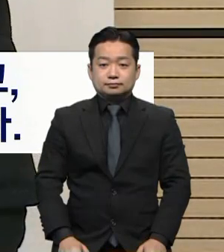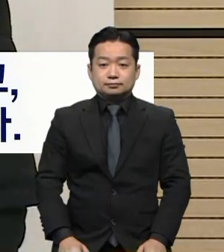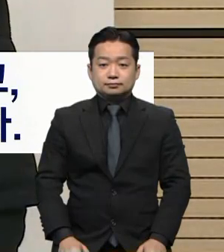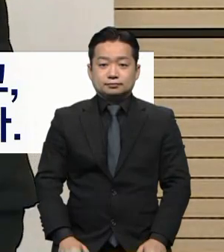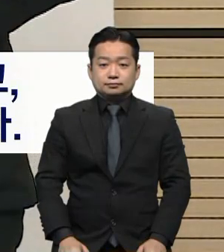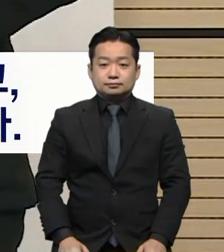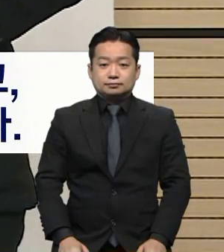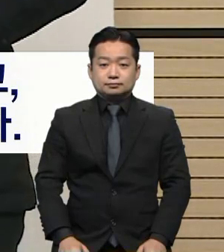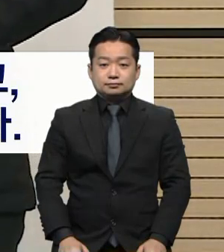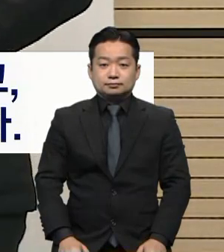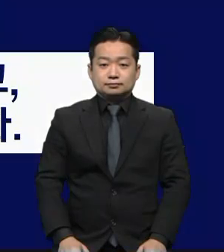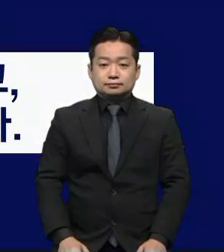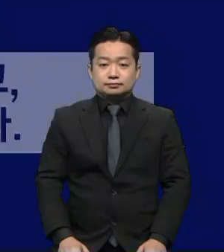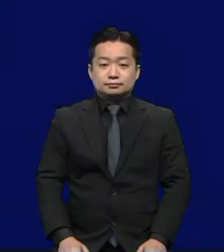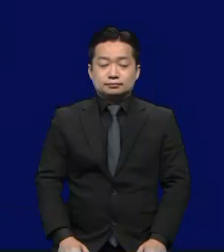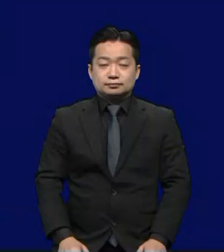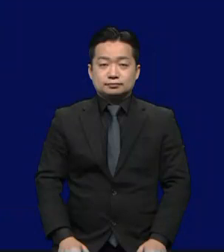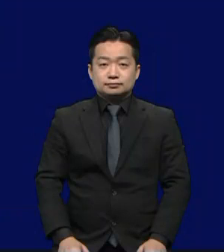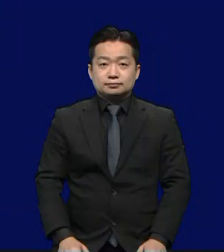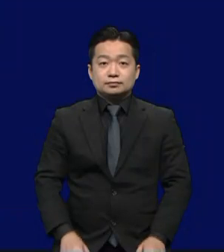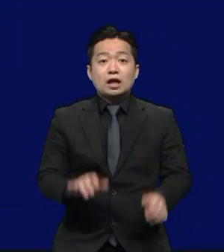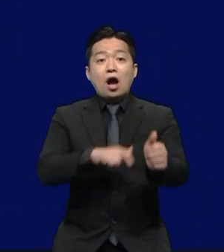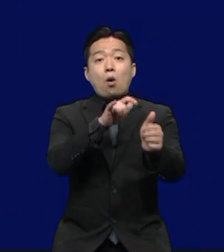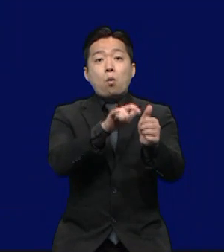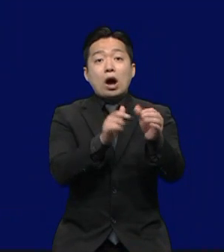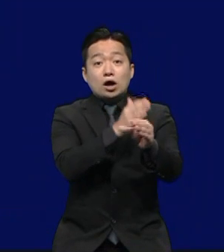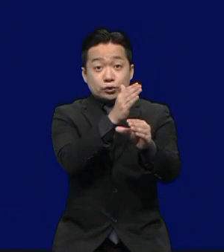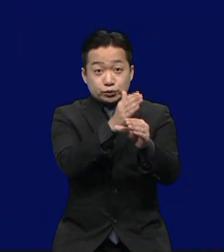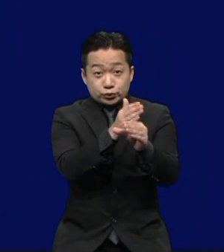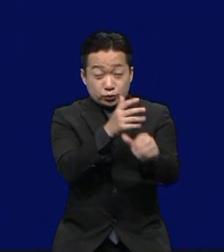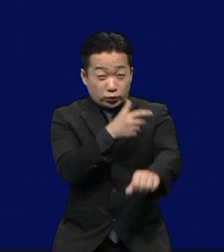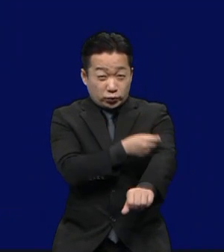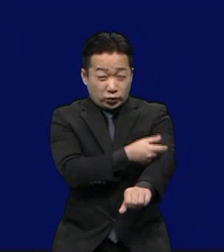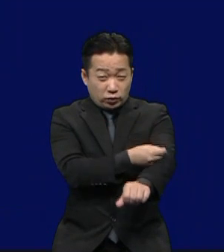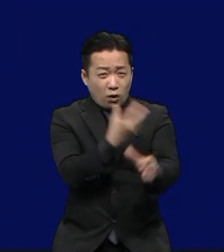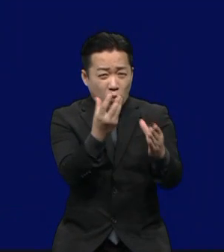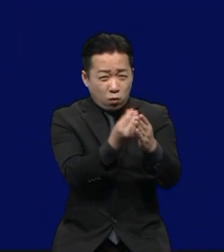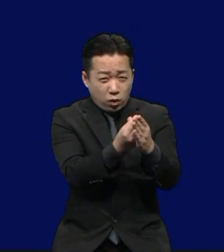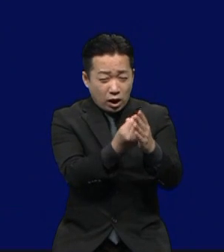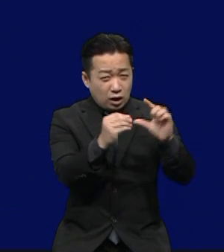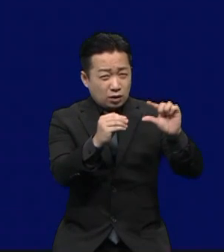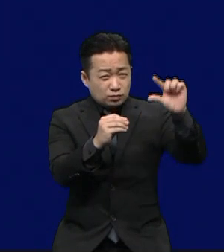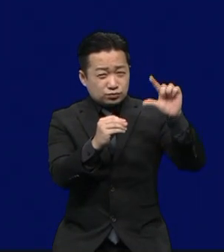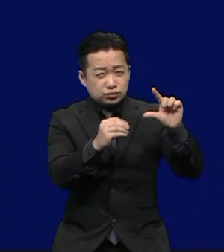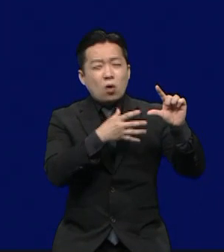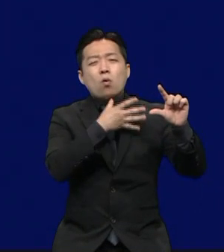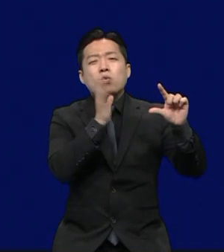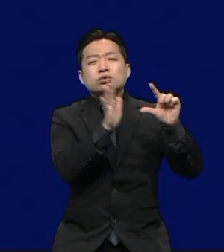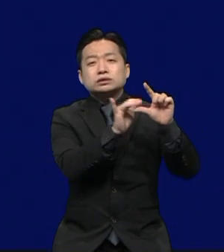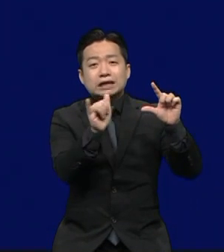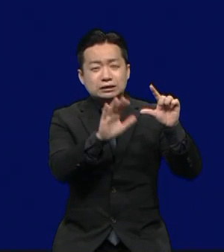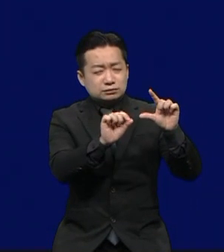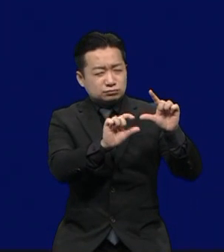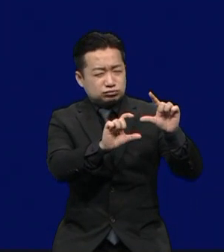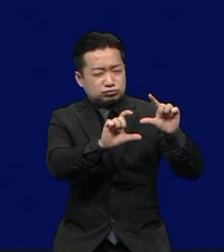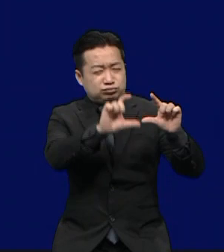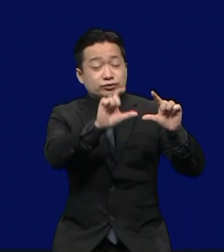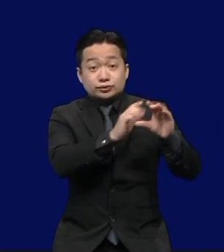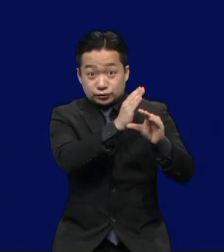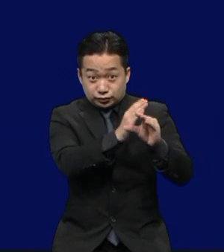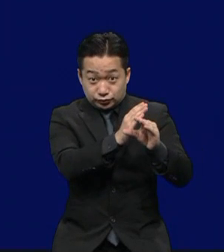꾸준히 확인되고 있는 상황입니다. 하지만 확진자 중 접종 완료자 비율은 특히 고령층을 중심으로 증가하는